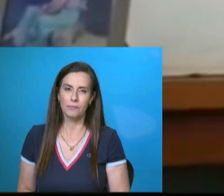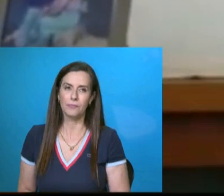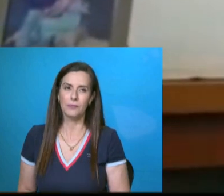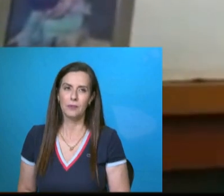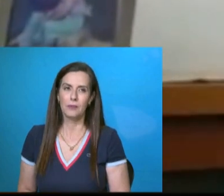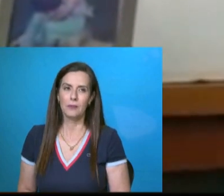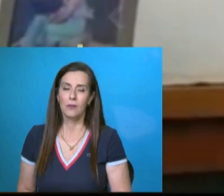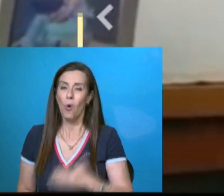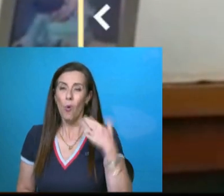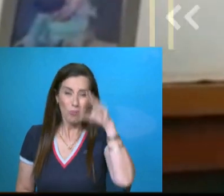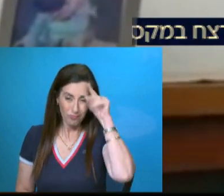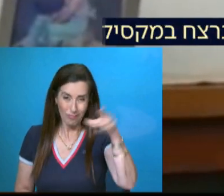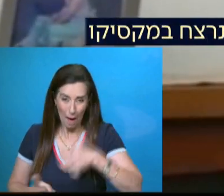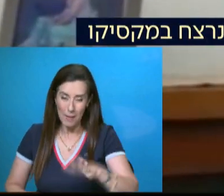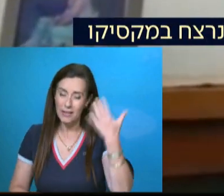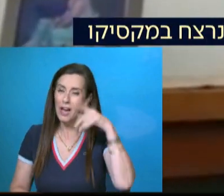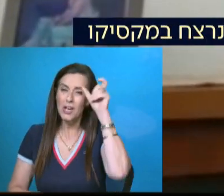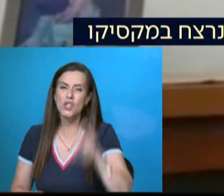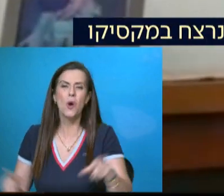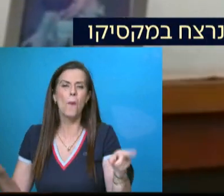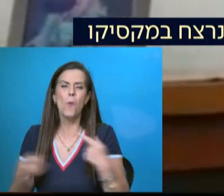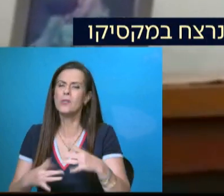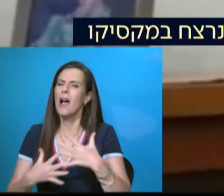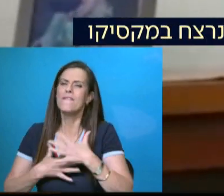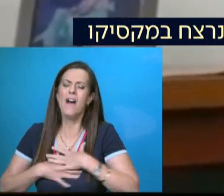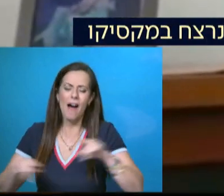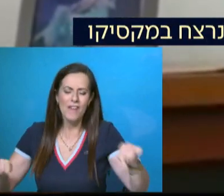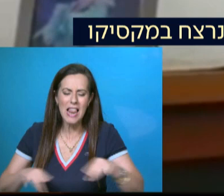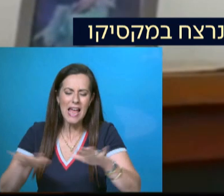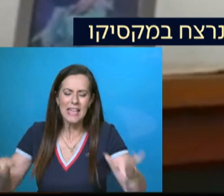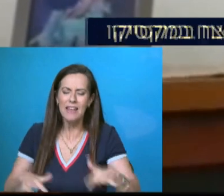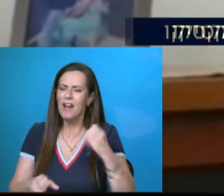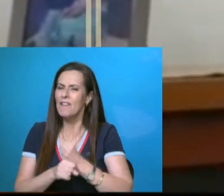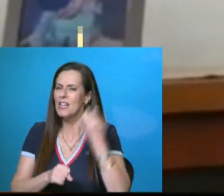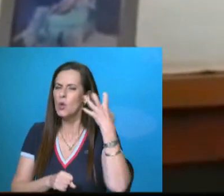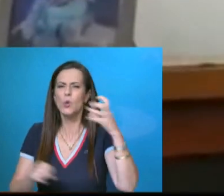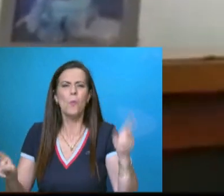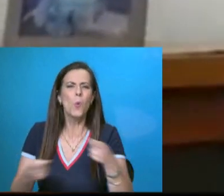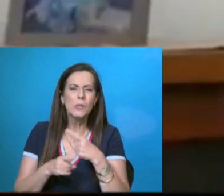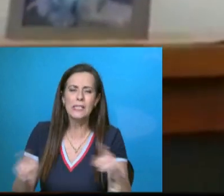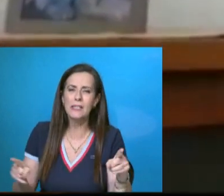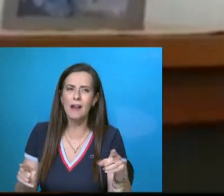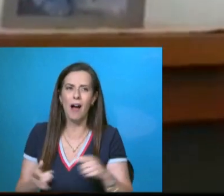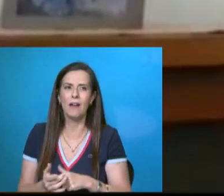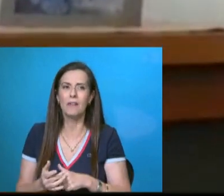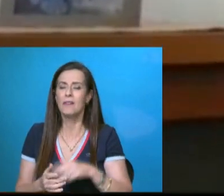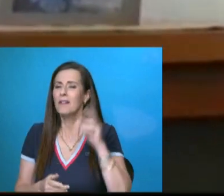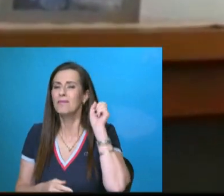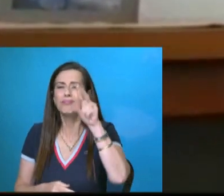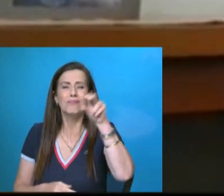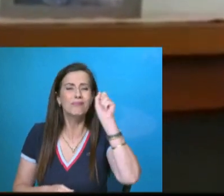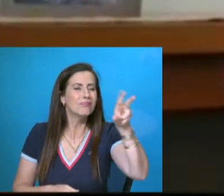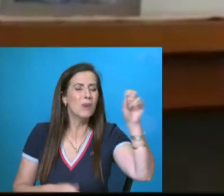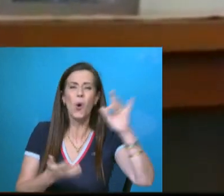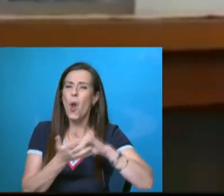היה איש מוזיקה חזק, והוא אהב לנגן, ואהב ליצור מוזיקה, ונסע בכל מקום